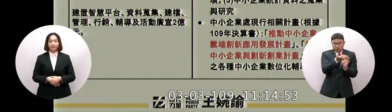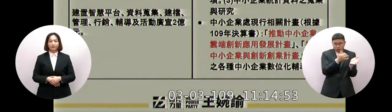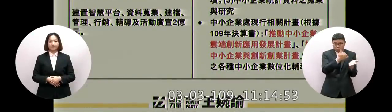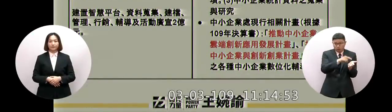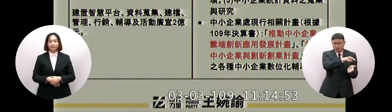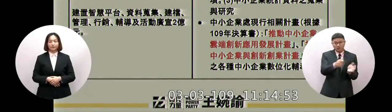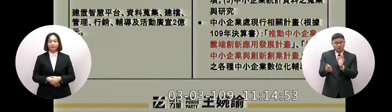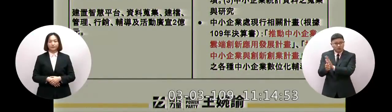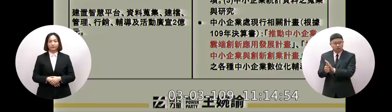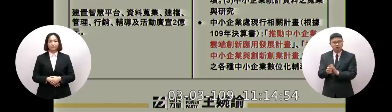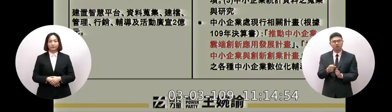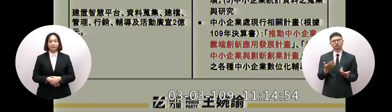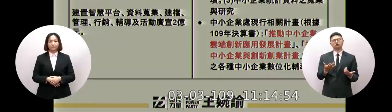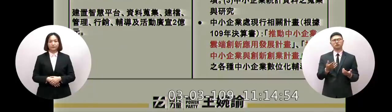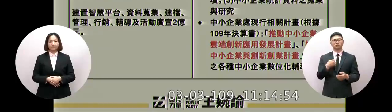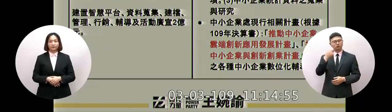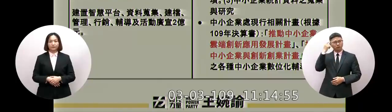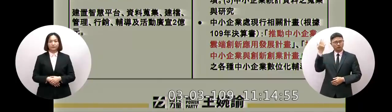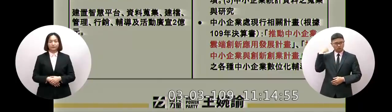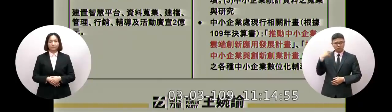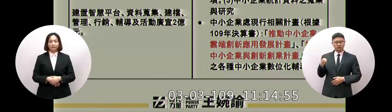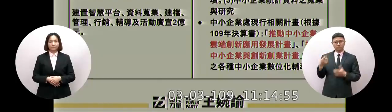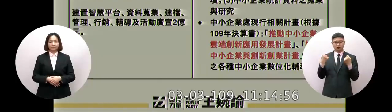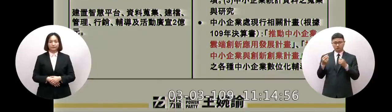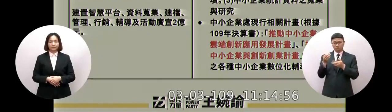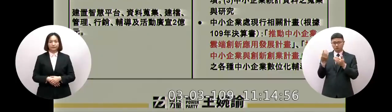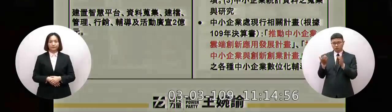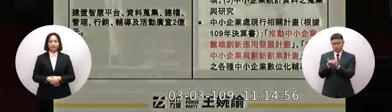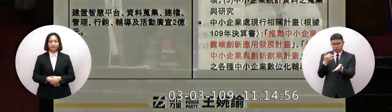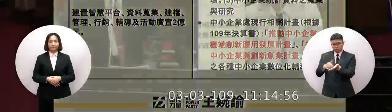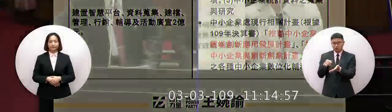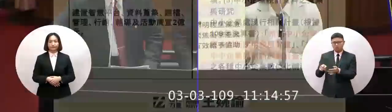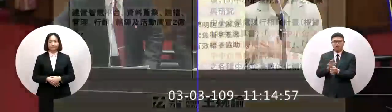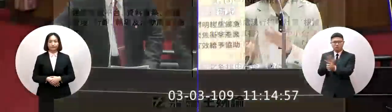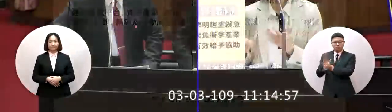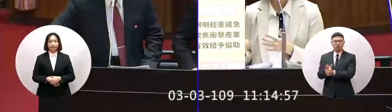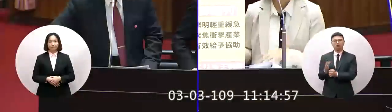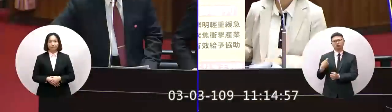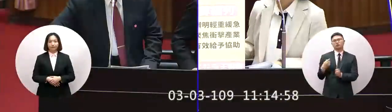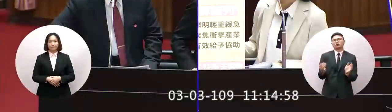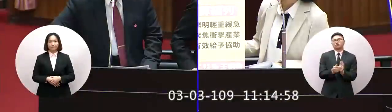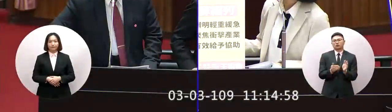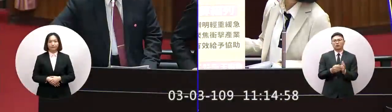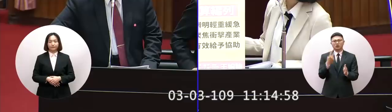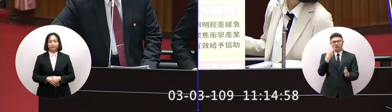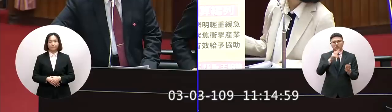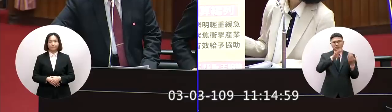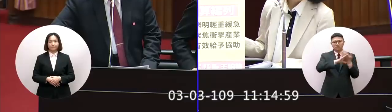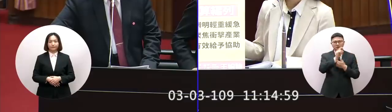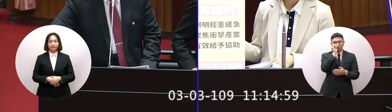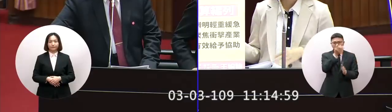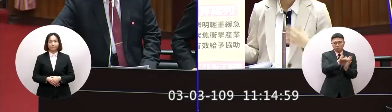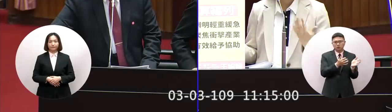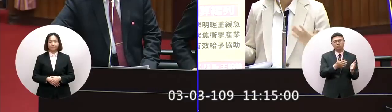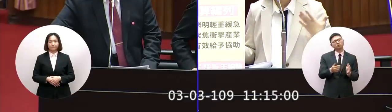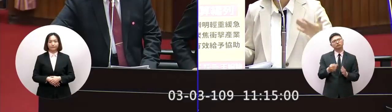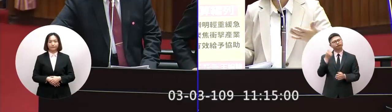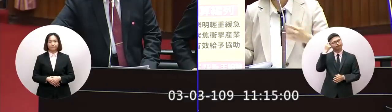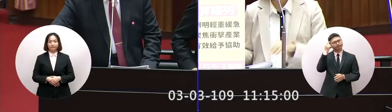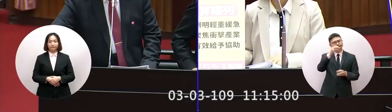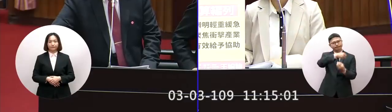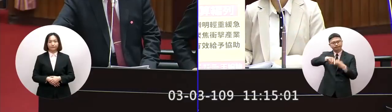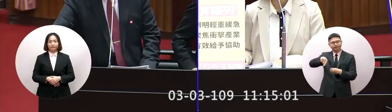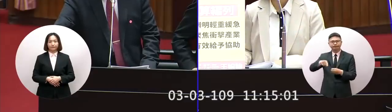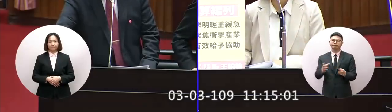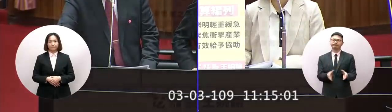们是不是可以用原本的预算或原本的政策，就继续持续的在这个时间大力的推动或是协助，而不是另外再编一笔特别费的预算？那这部分可能我想之